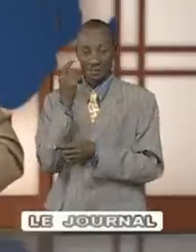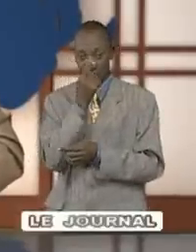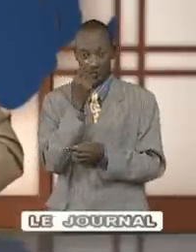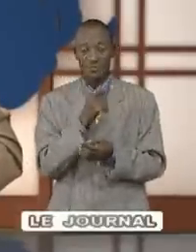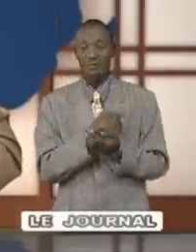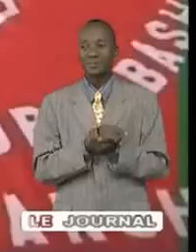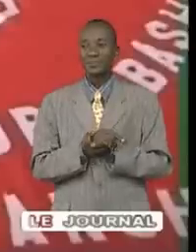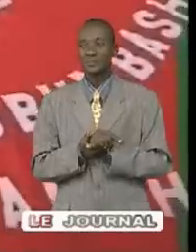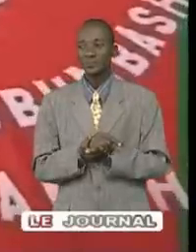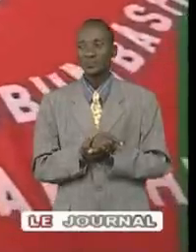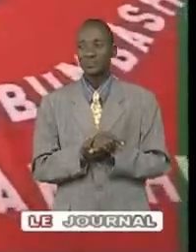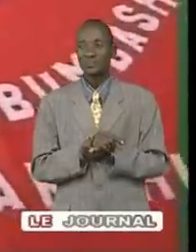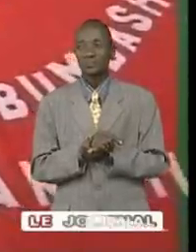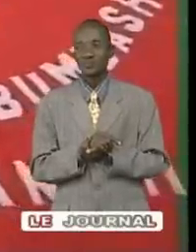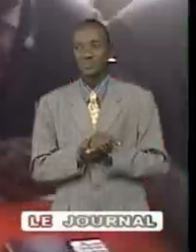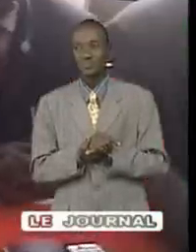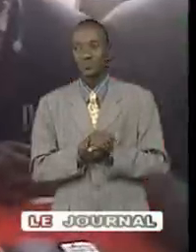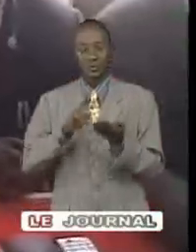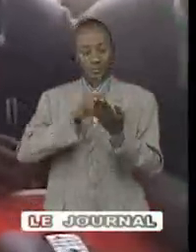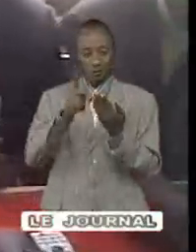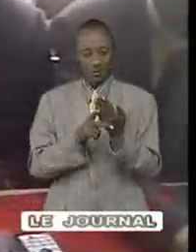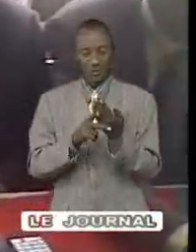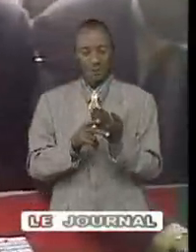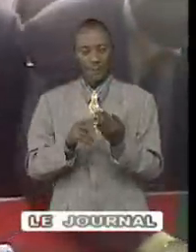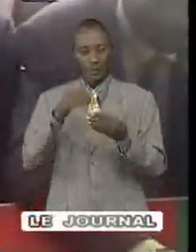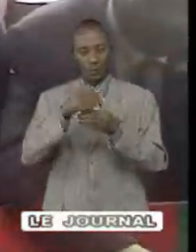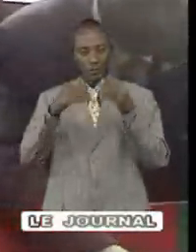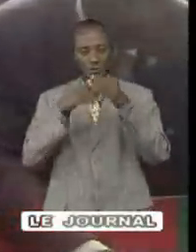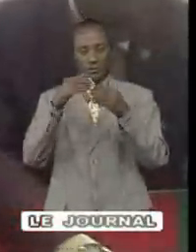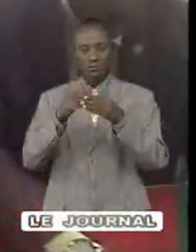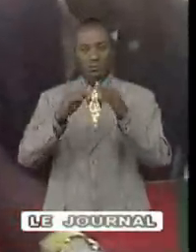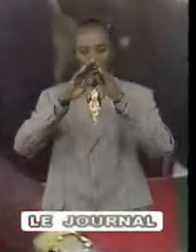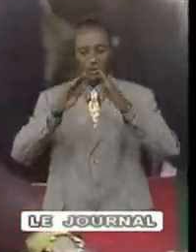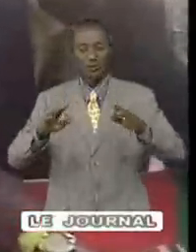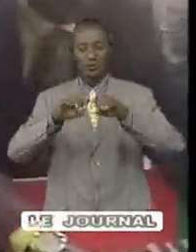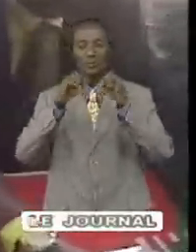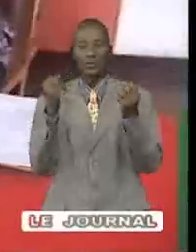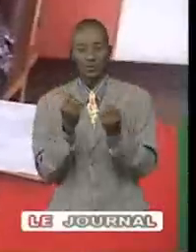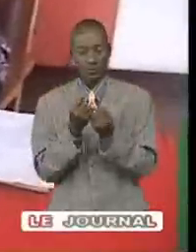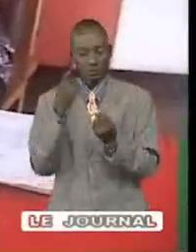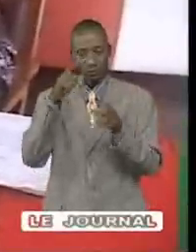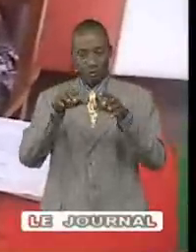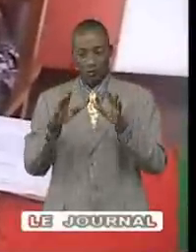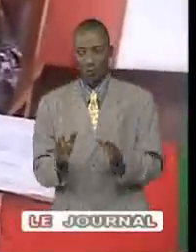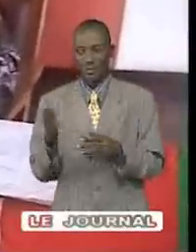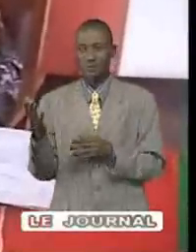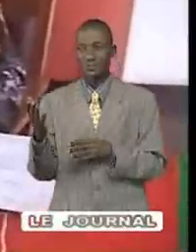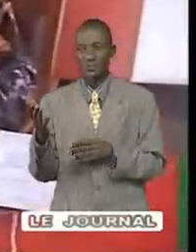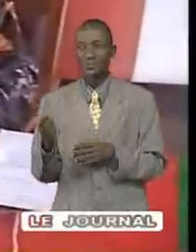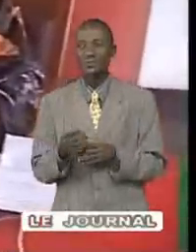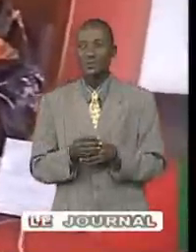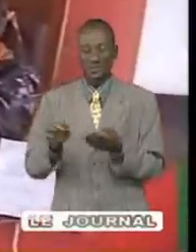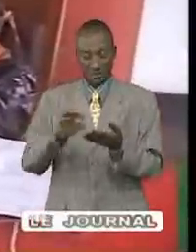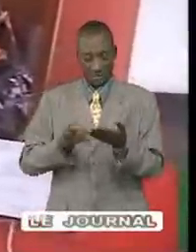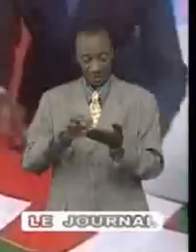Nzuzizola. C'est un projet de construction de logements sociaux au profit des populations congolaises qui vient de motiver la signature